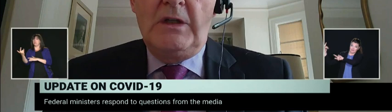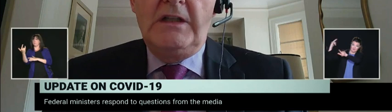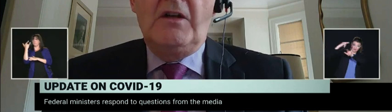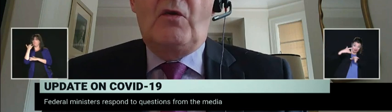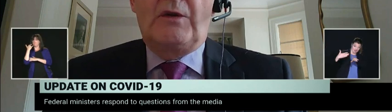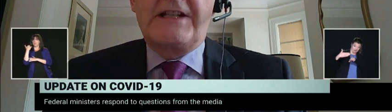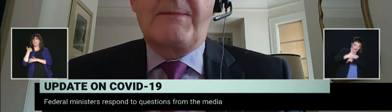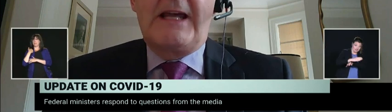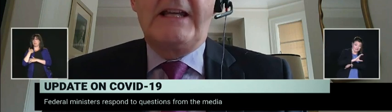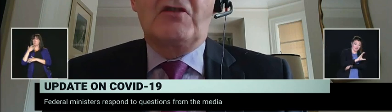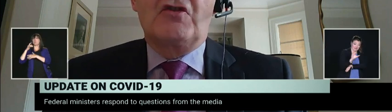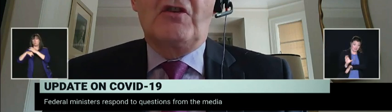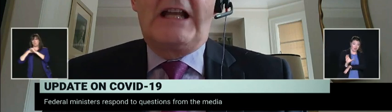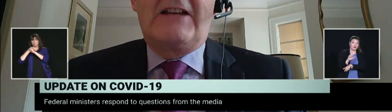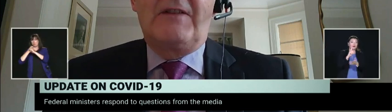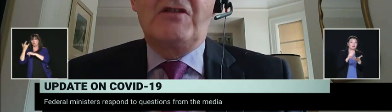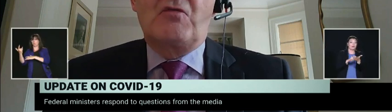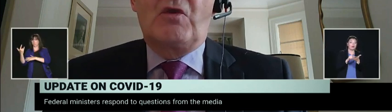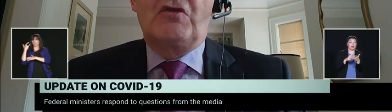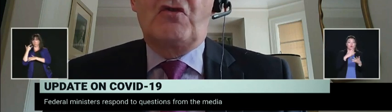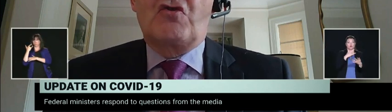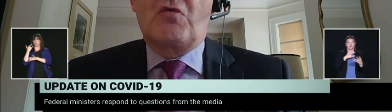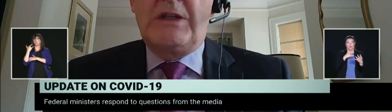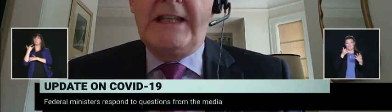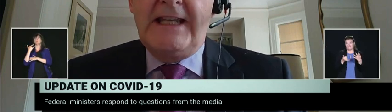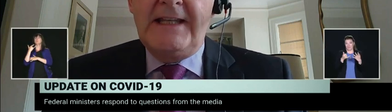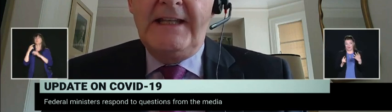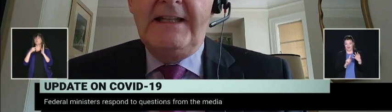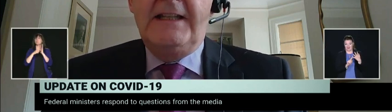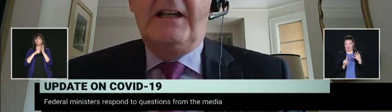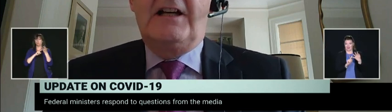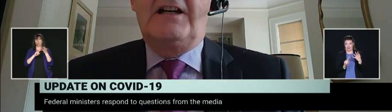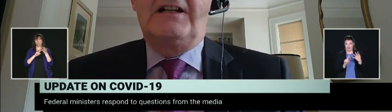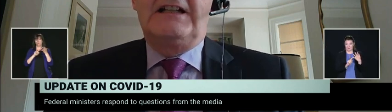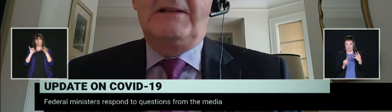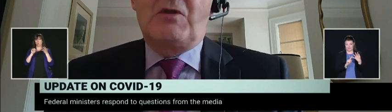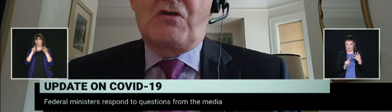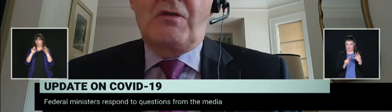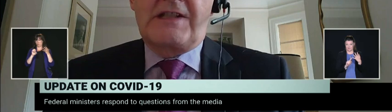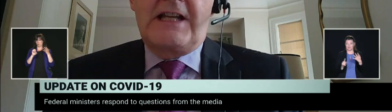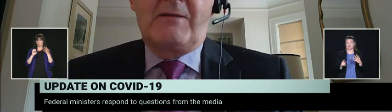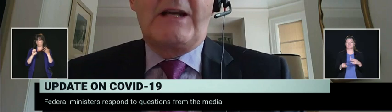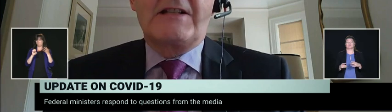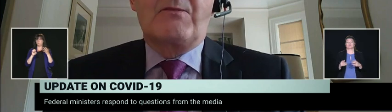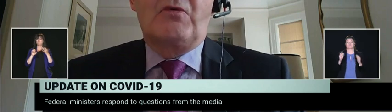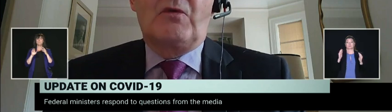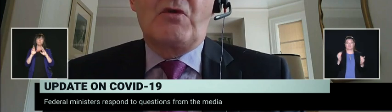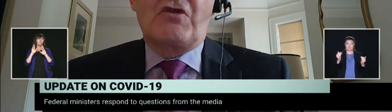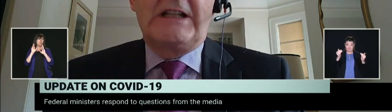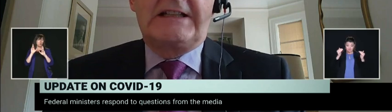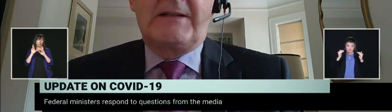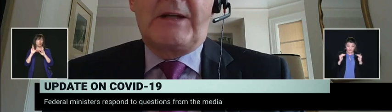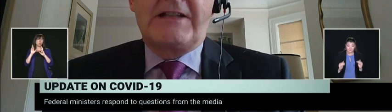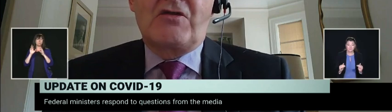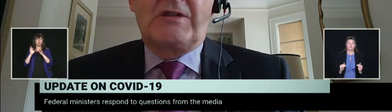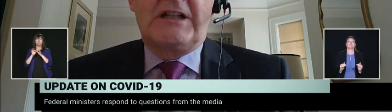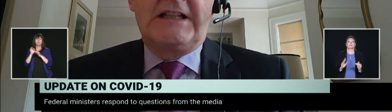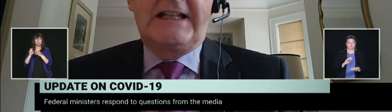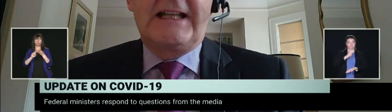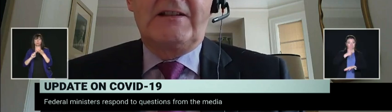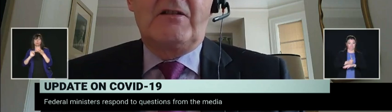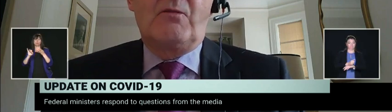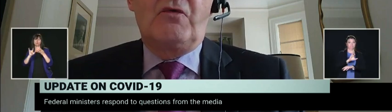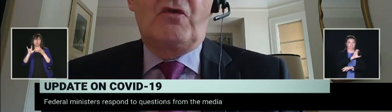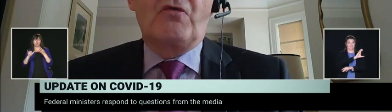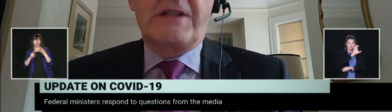juin. On espère qu'à la fin du mois de juillet, les mesures seraient en place pour mesurer la température dans